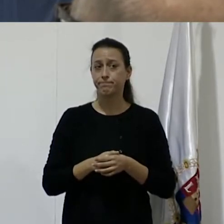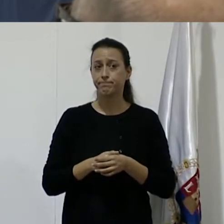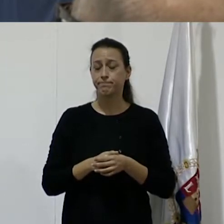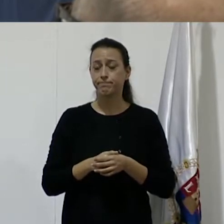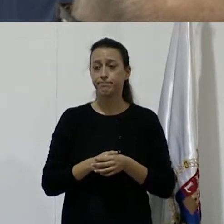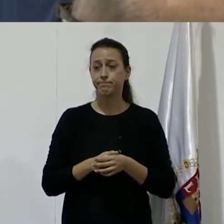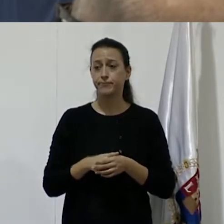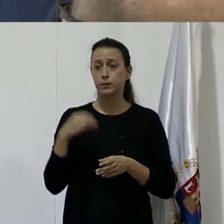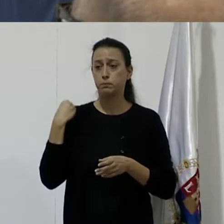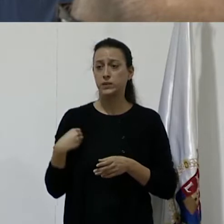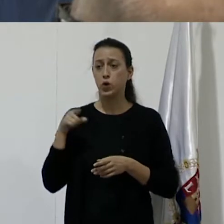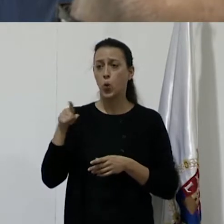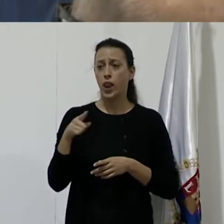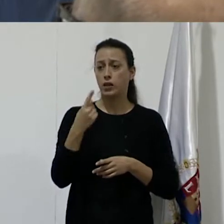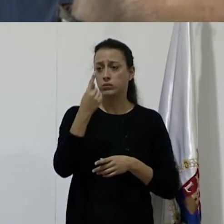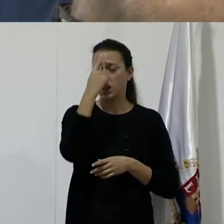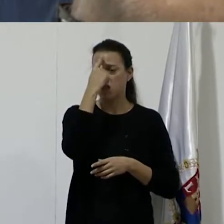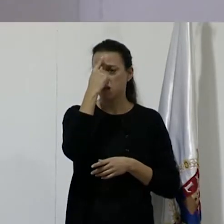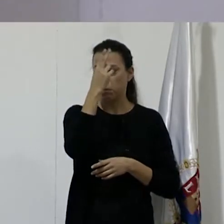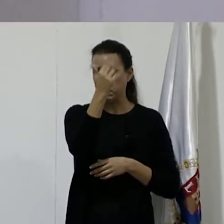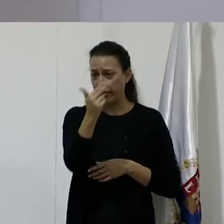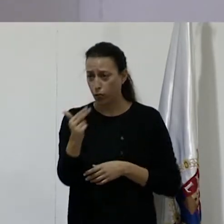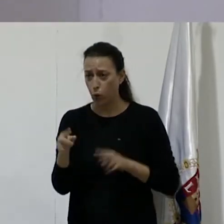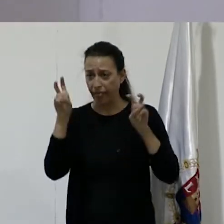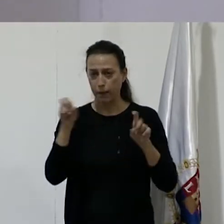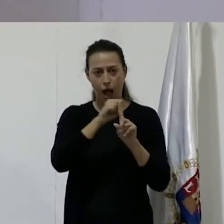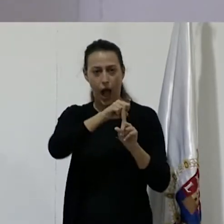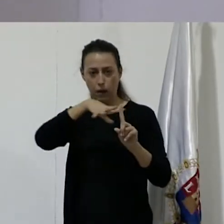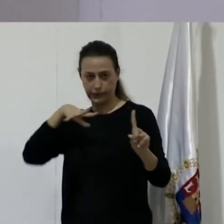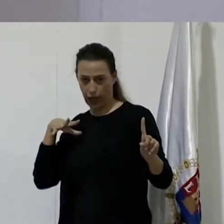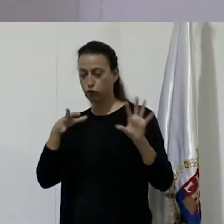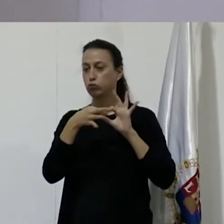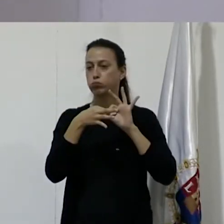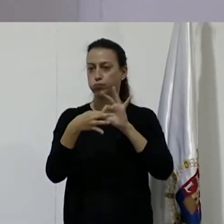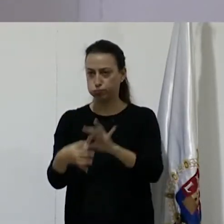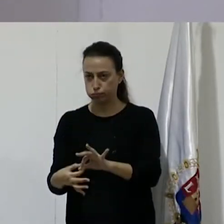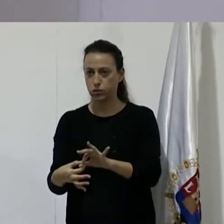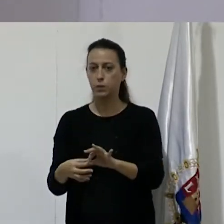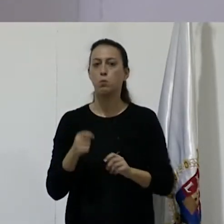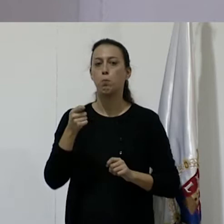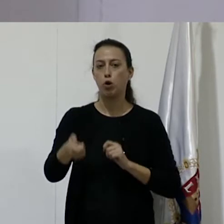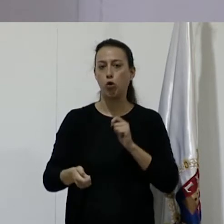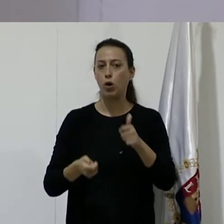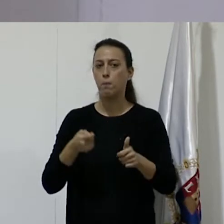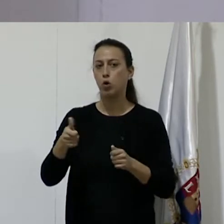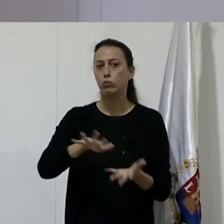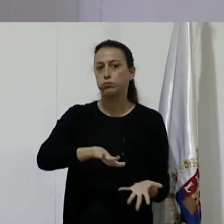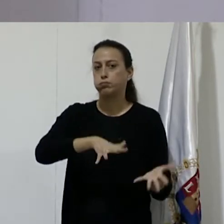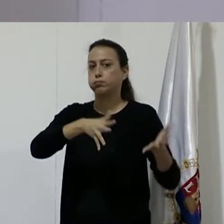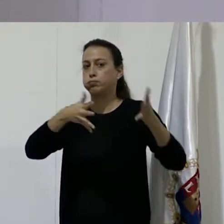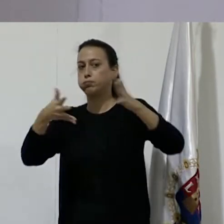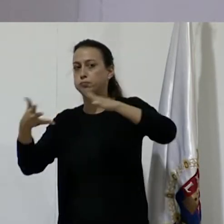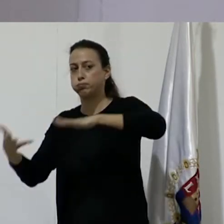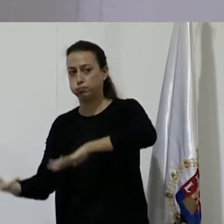bàsics abstractes constitutius de la matèria de l'art, en clar paral·lelisme a les troballes de les ciències. I tot